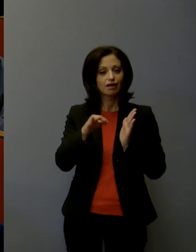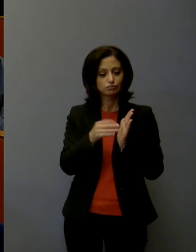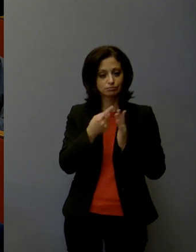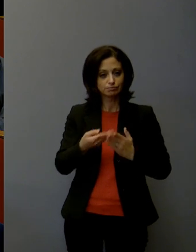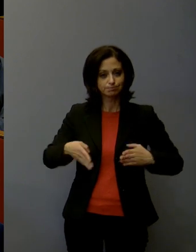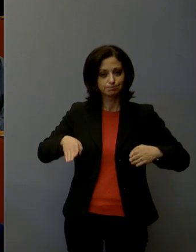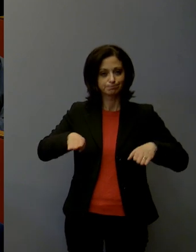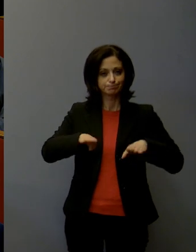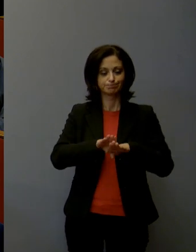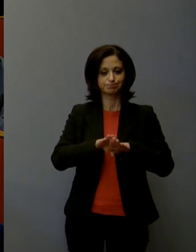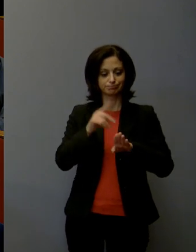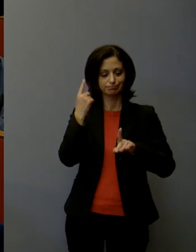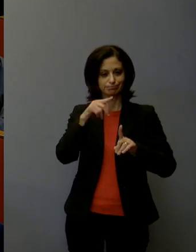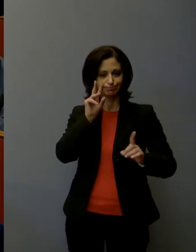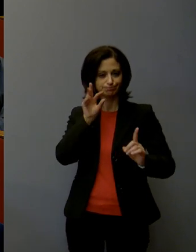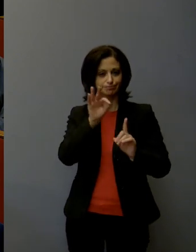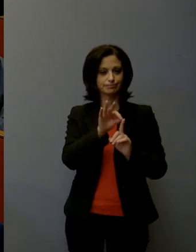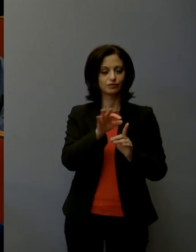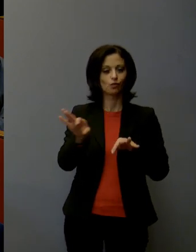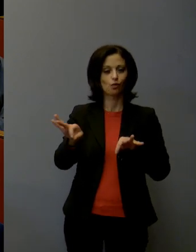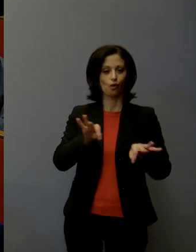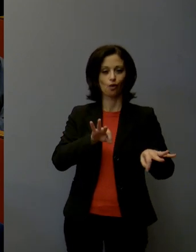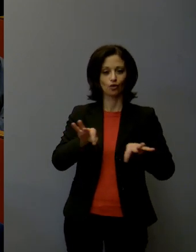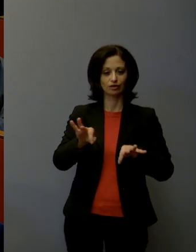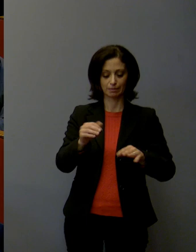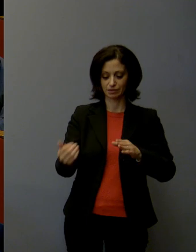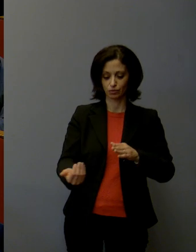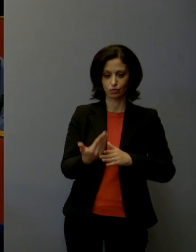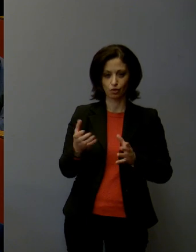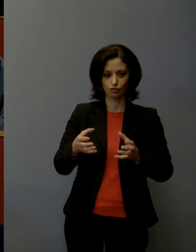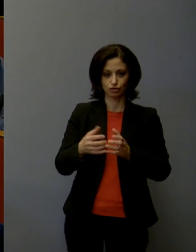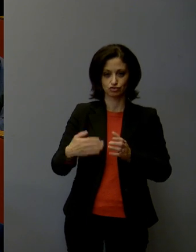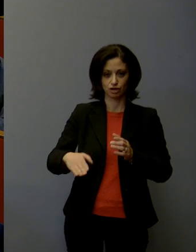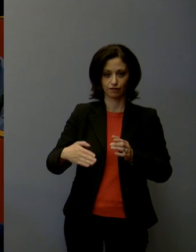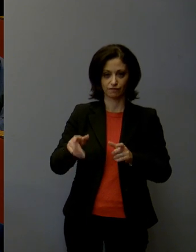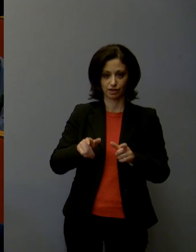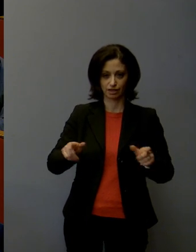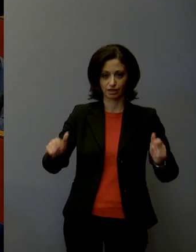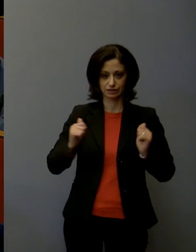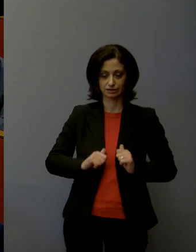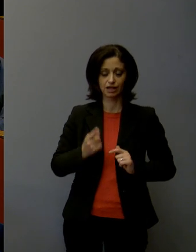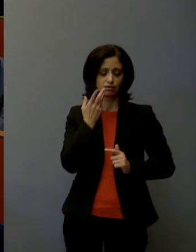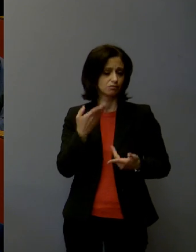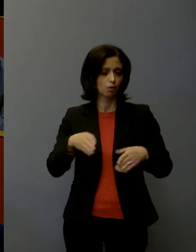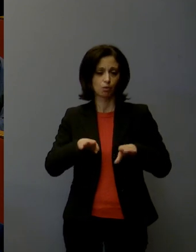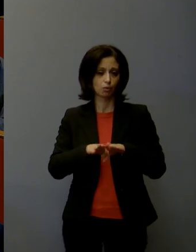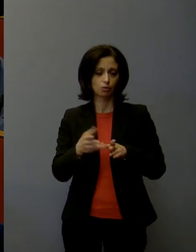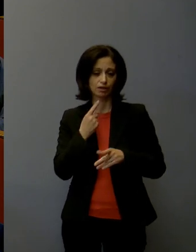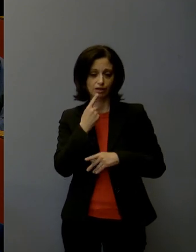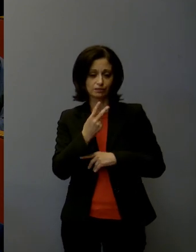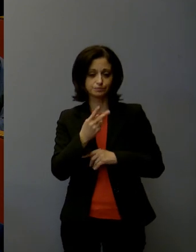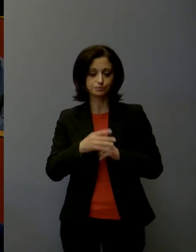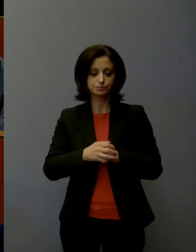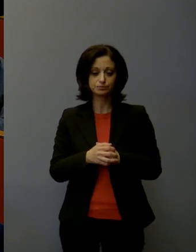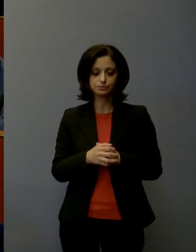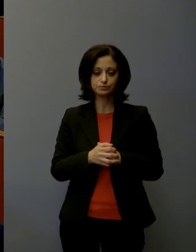a al coordinamento dei nuovi Genovesi chiudo semplicemente dicendo mi ero soffermato